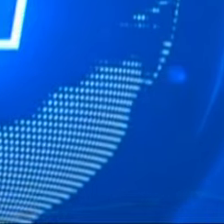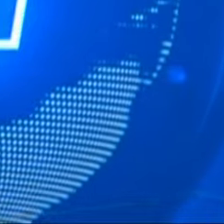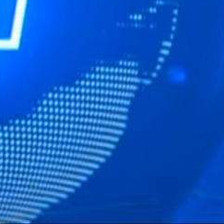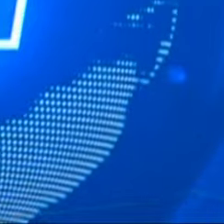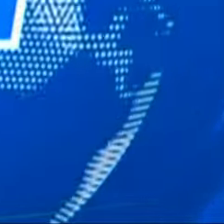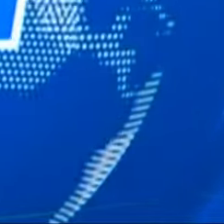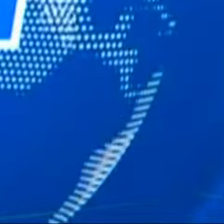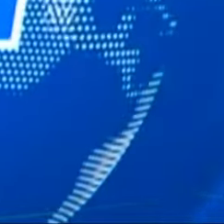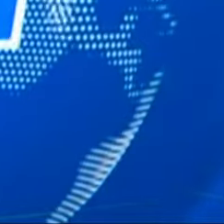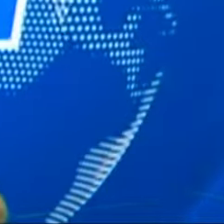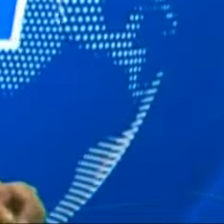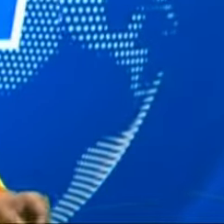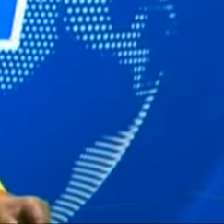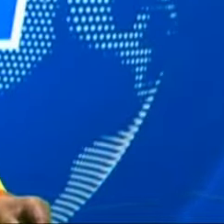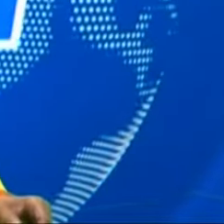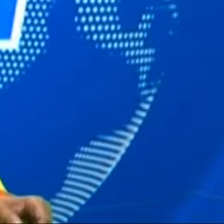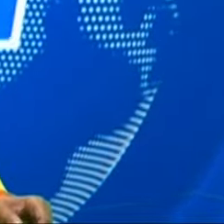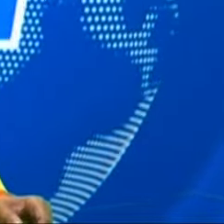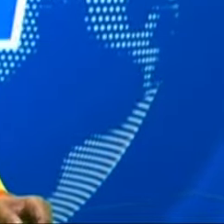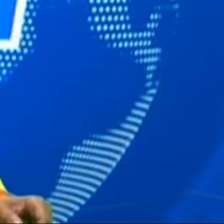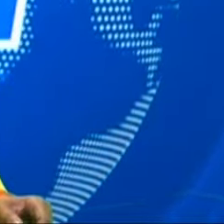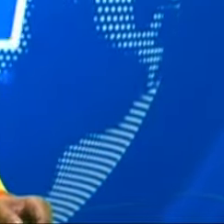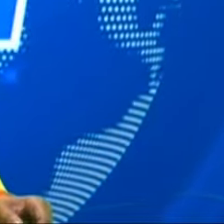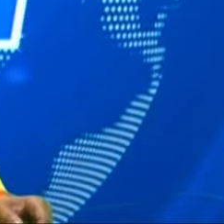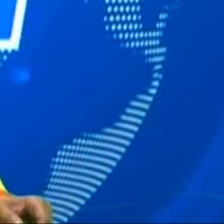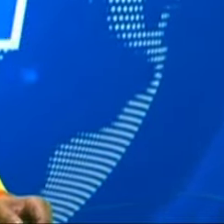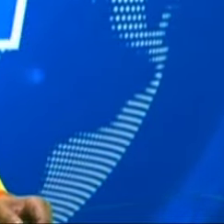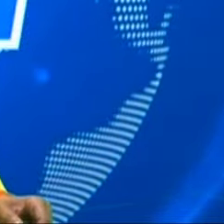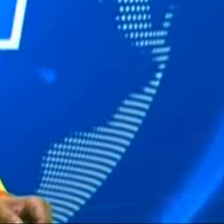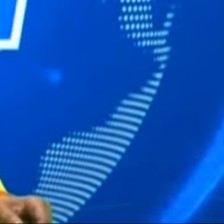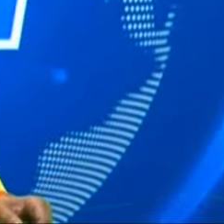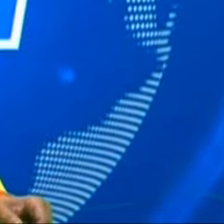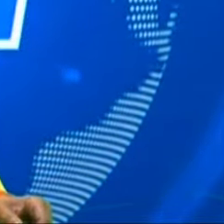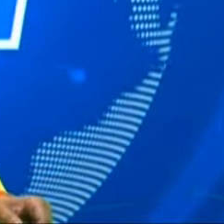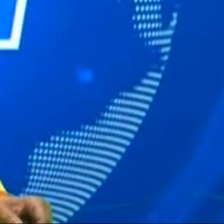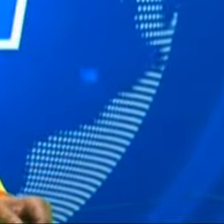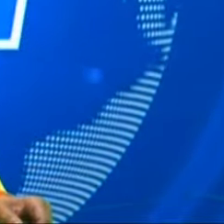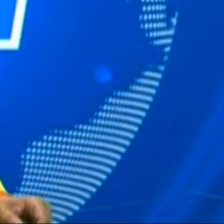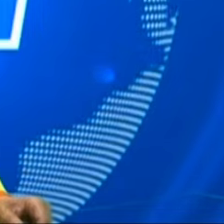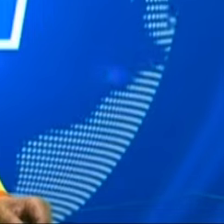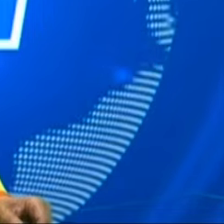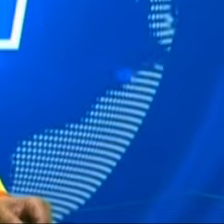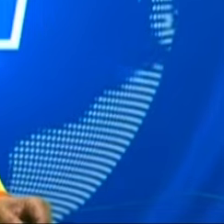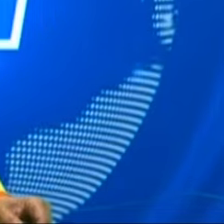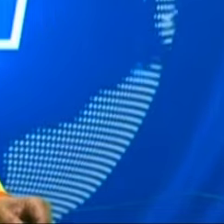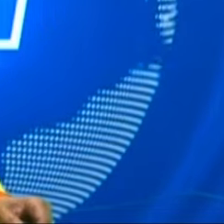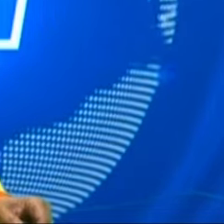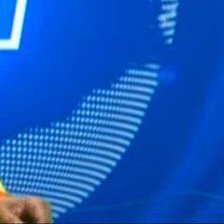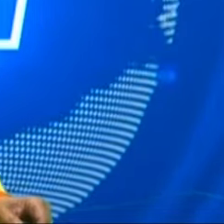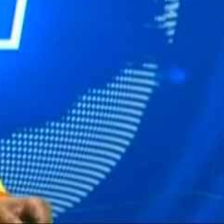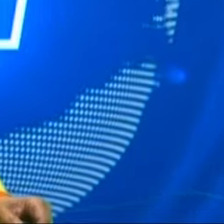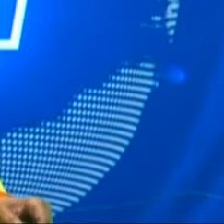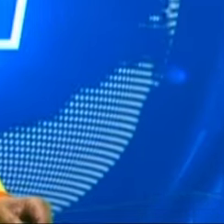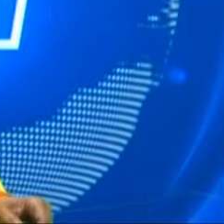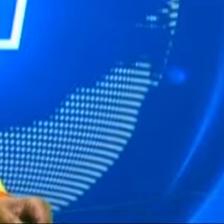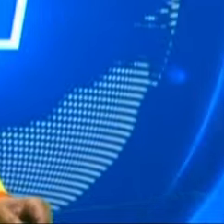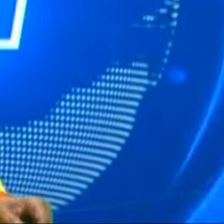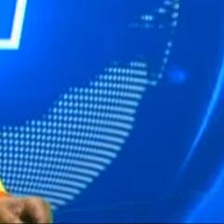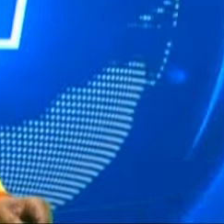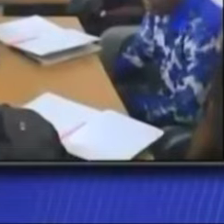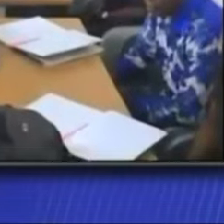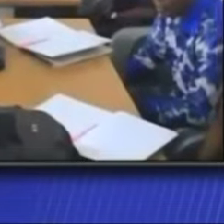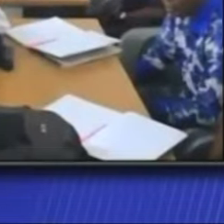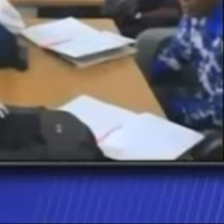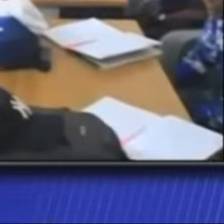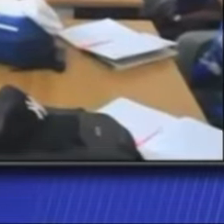Bonsoir à toutes et à tous. Dans les titres, ce soir, cette session de mise à niveau des éléments de la police province de l'Équateur, la police judiciaire,